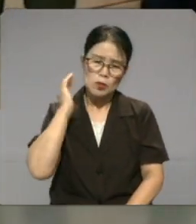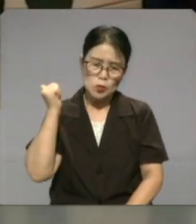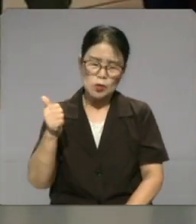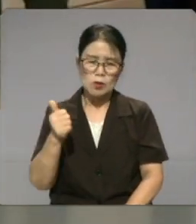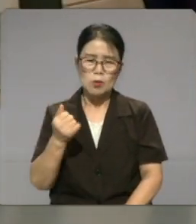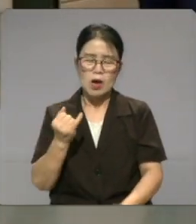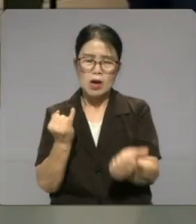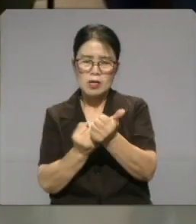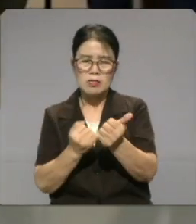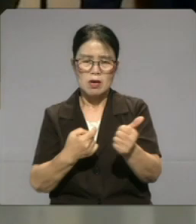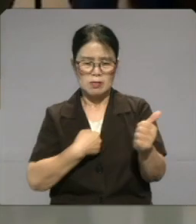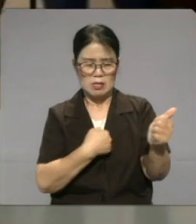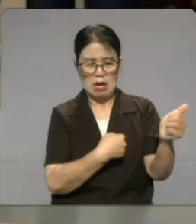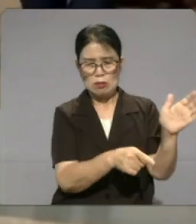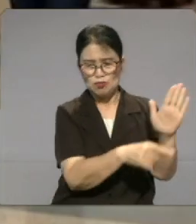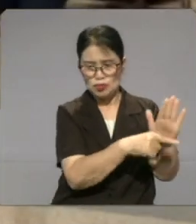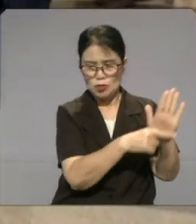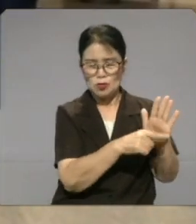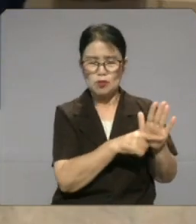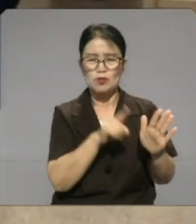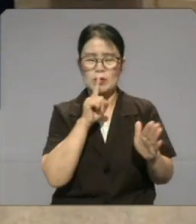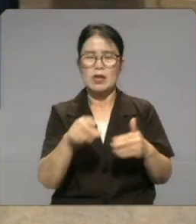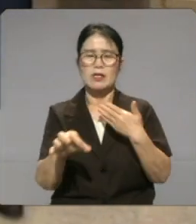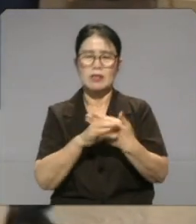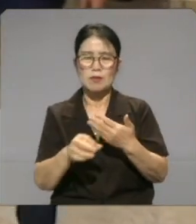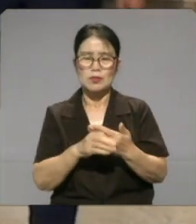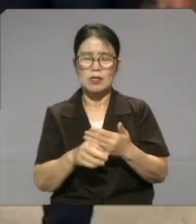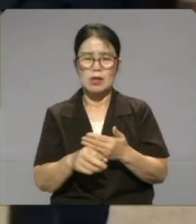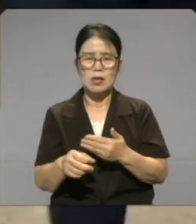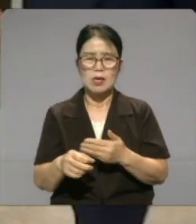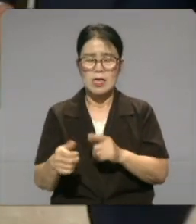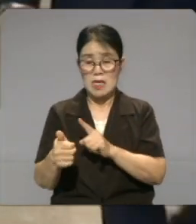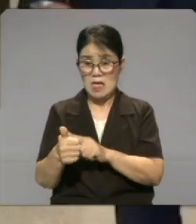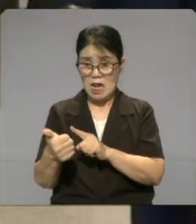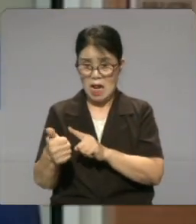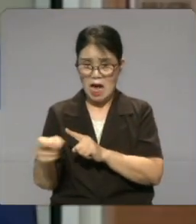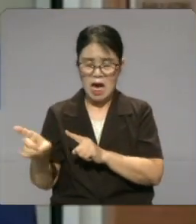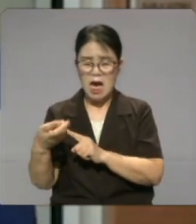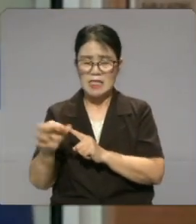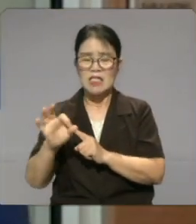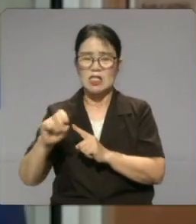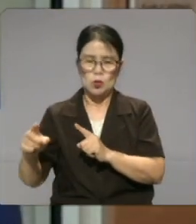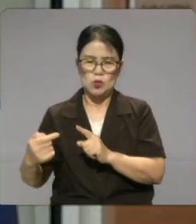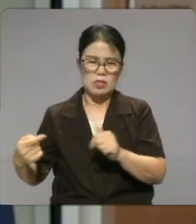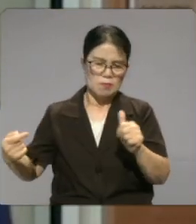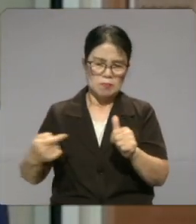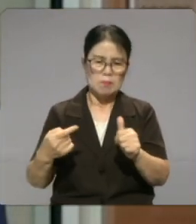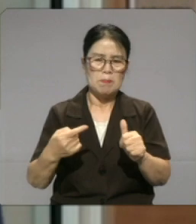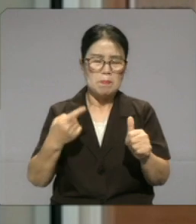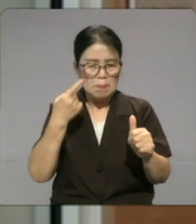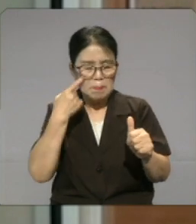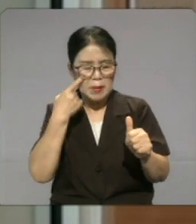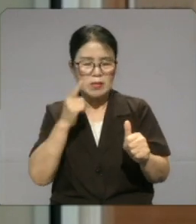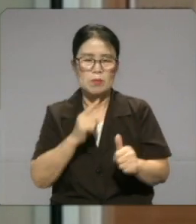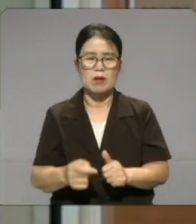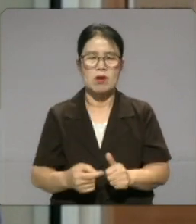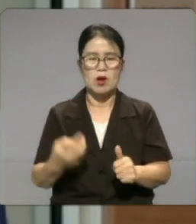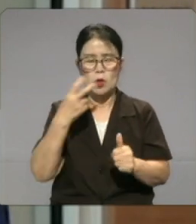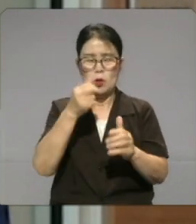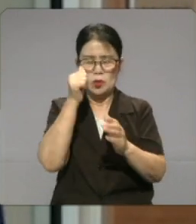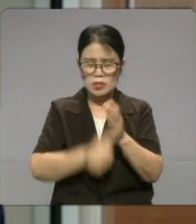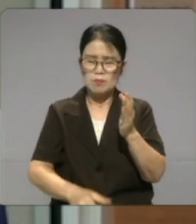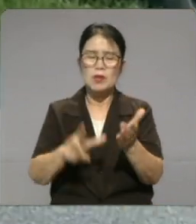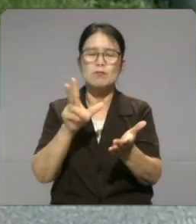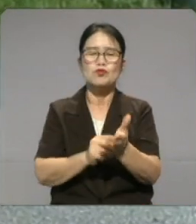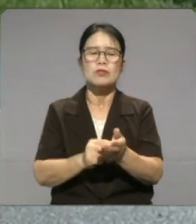부정적으로 표현하는 정치적 수사를 믿고 용의자 라이언 웨슬리 라우스가 범행한 거란 것입니다. 경호 실패 논란이 일고 있는